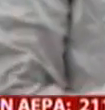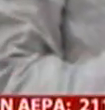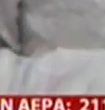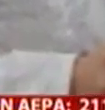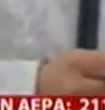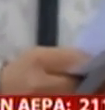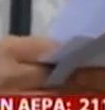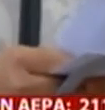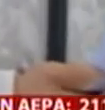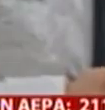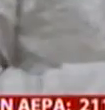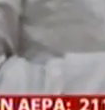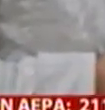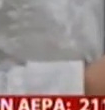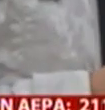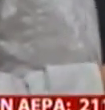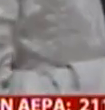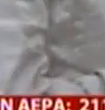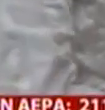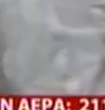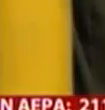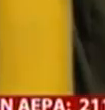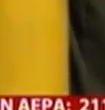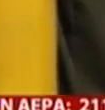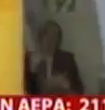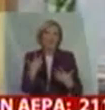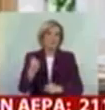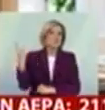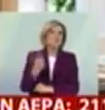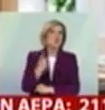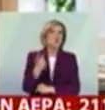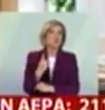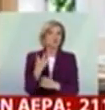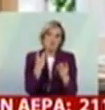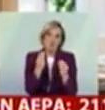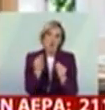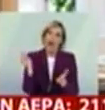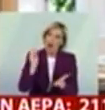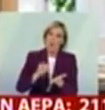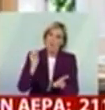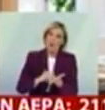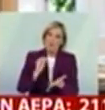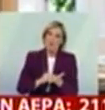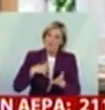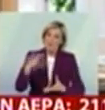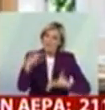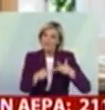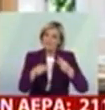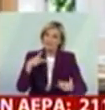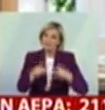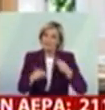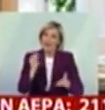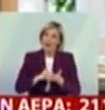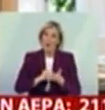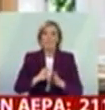ευάλωτες ομάδες να κάνουν πάνω από 12 δόσεις. Και στον επόμενο λογαριασμό να